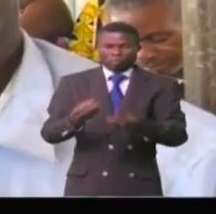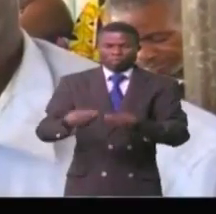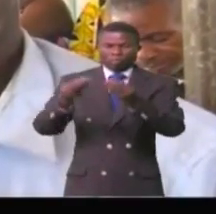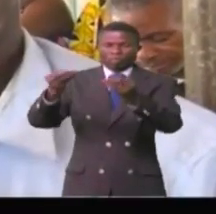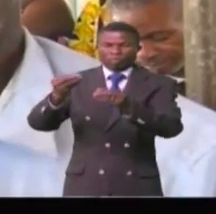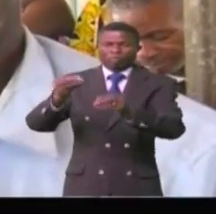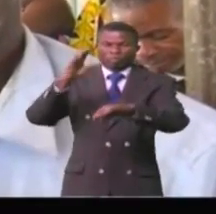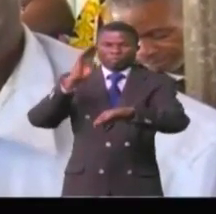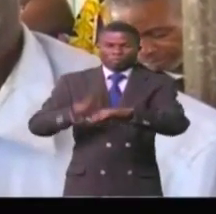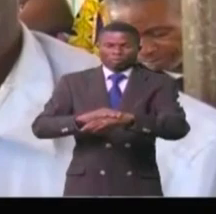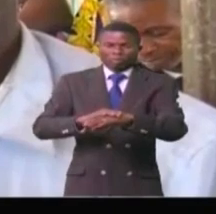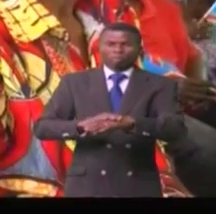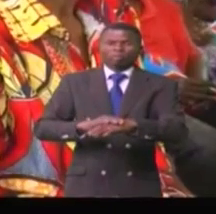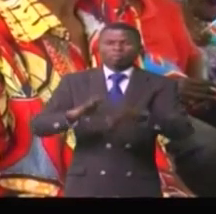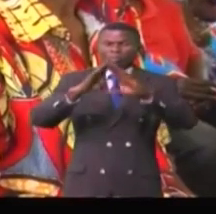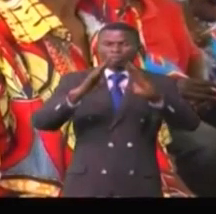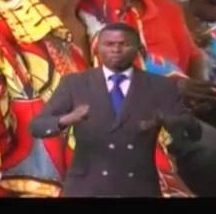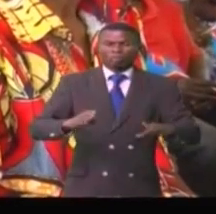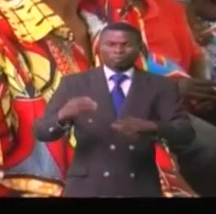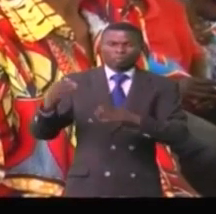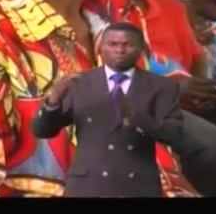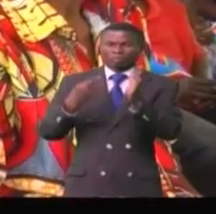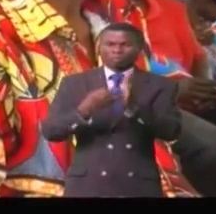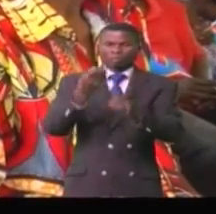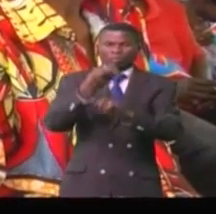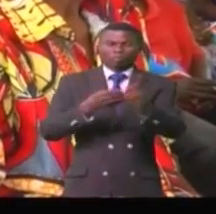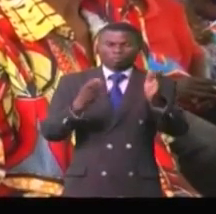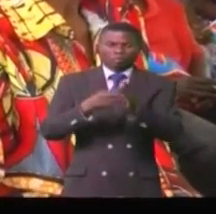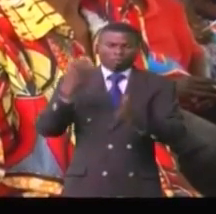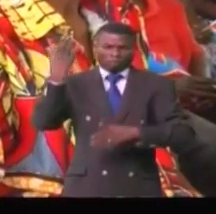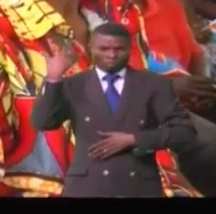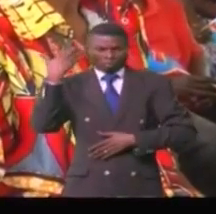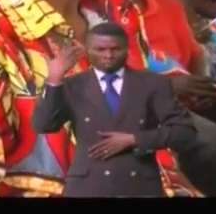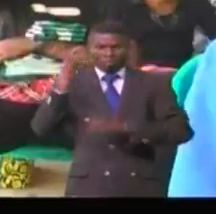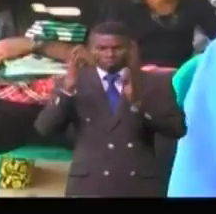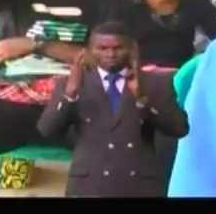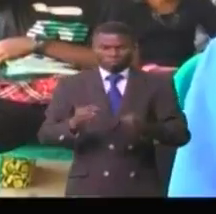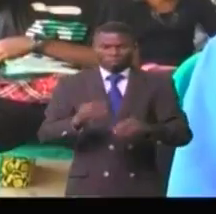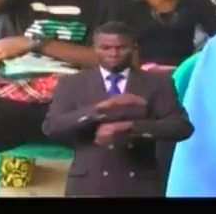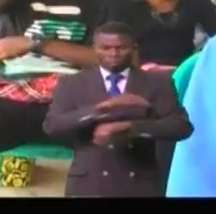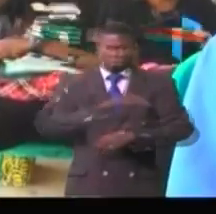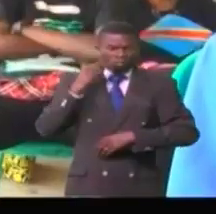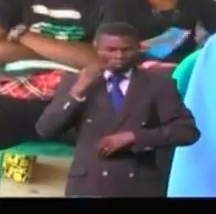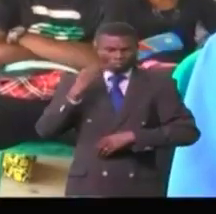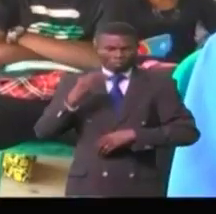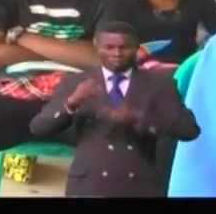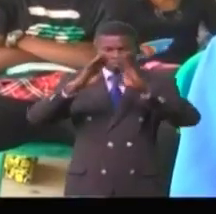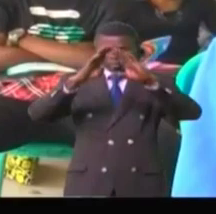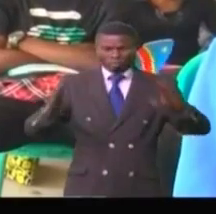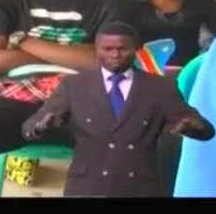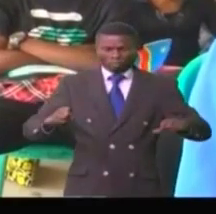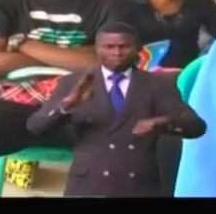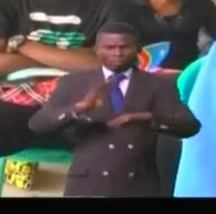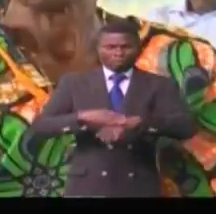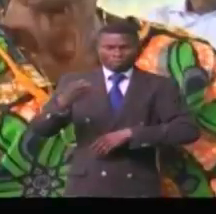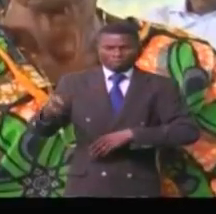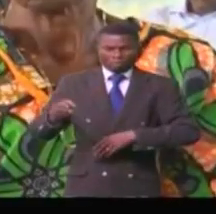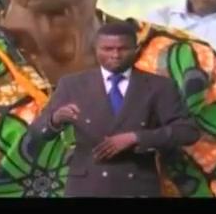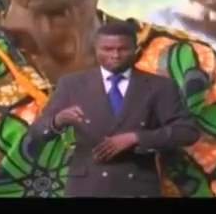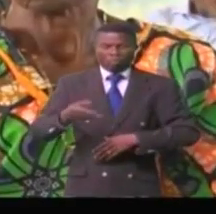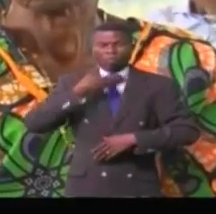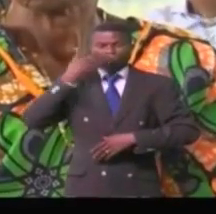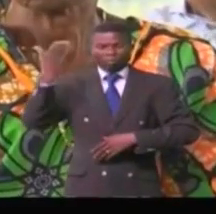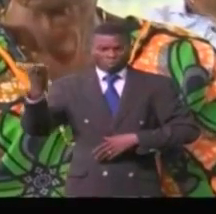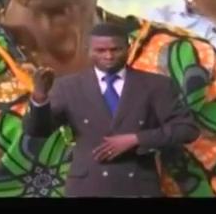occupants une mise en demeure datée du 8 septembre dernier alors que le ministère des Urbanisme et Habitat, selon